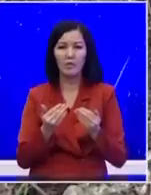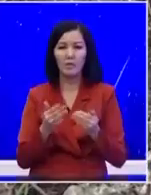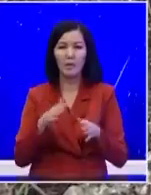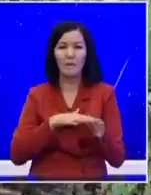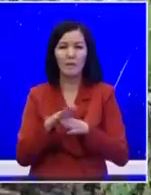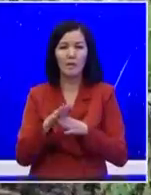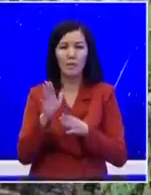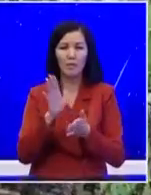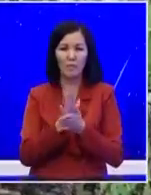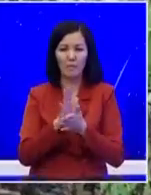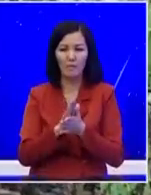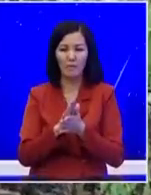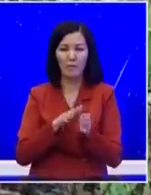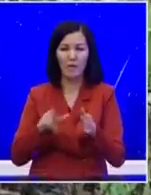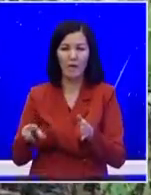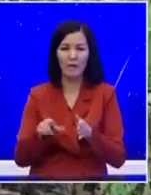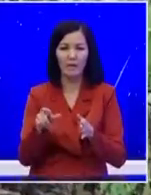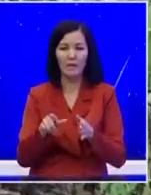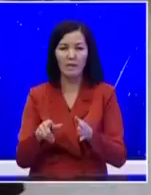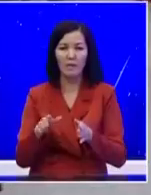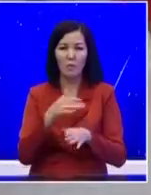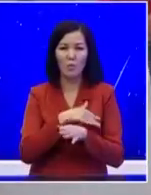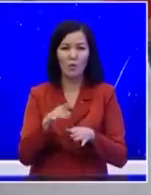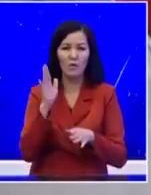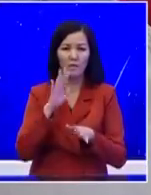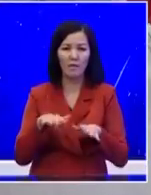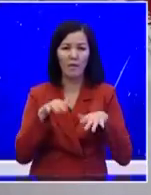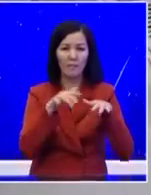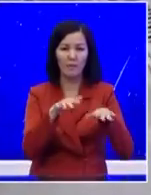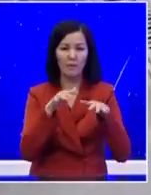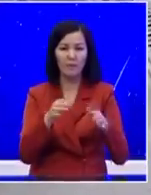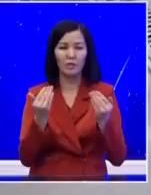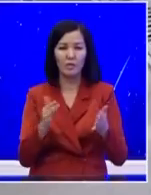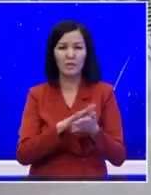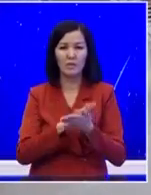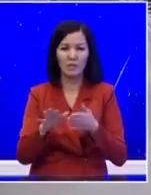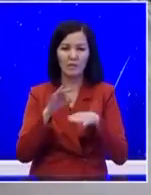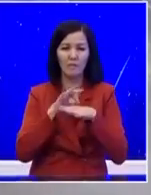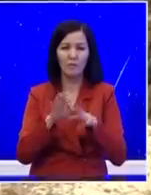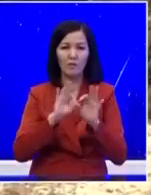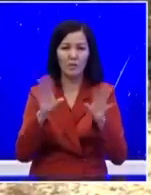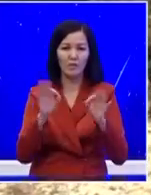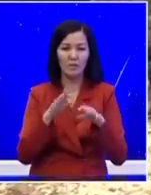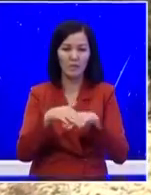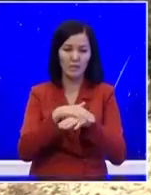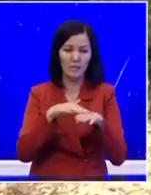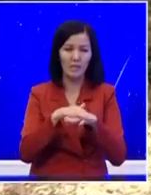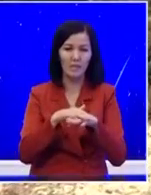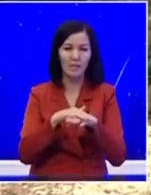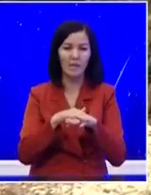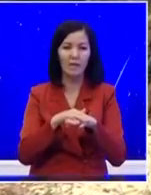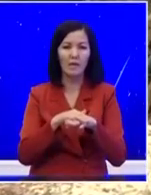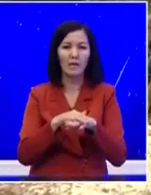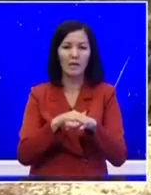переполненных мусором рыков затапливаются улицы. Сейчас ведутся работы по их очистке и разъяснительная работа среди населения, так как